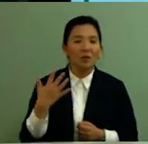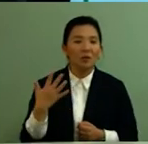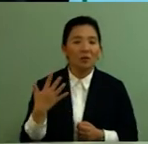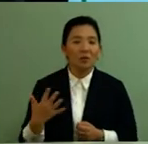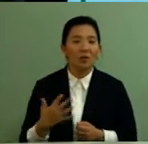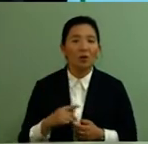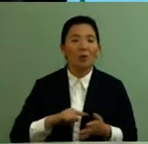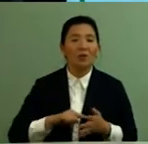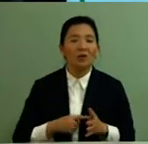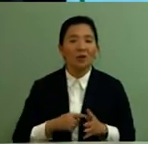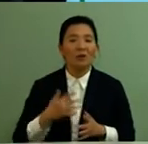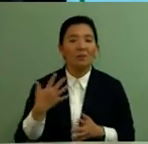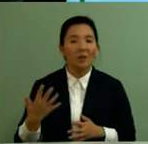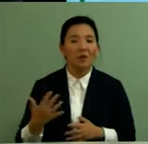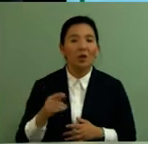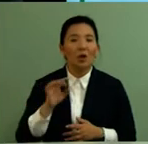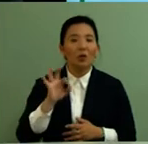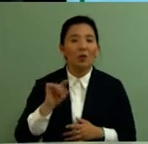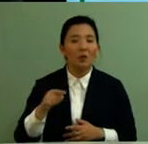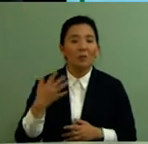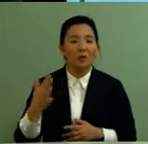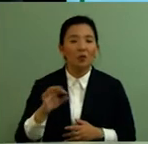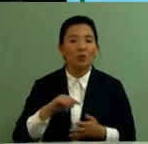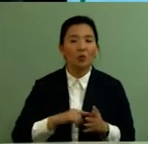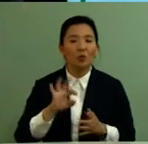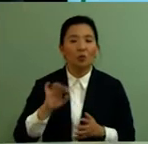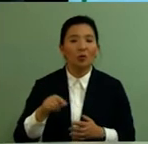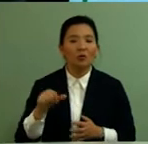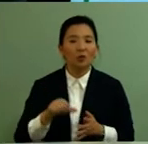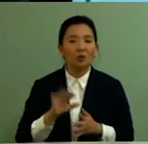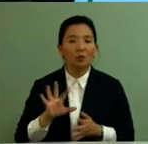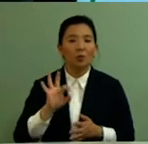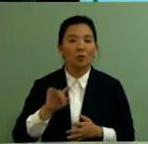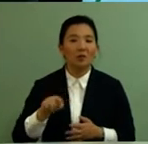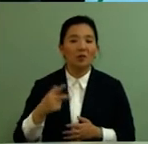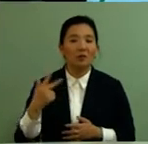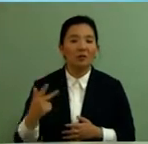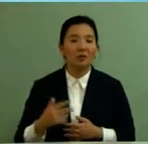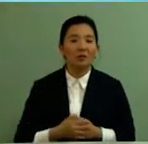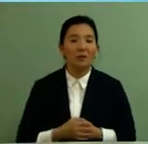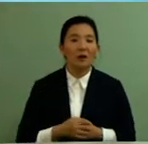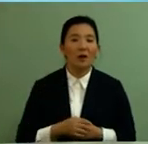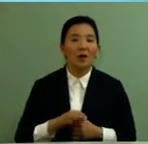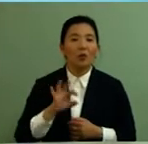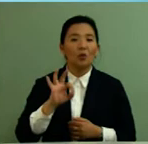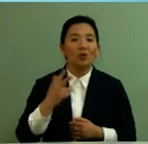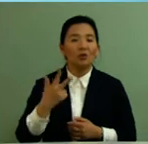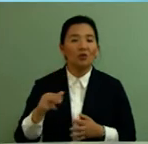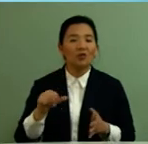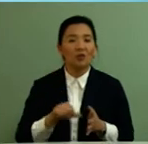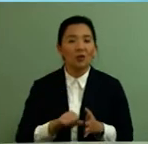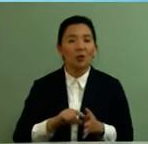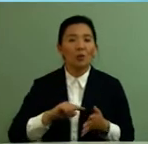0,5 умножаем 0,5. 0,5 умножить на 0,6 это будет 0,3. А